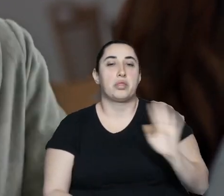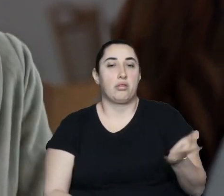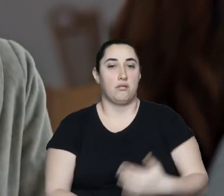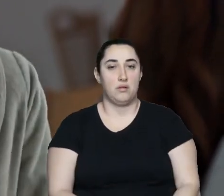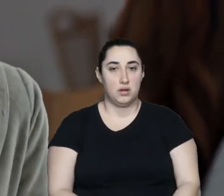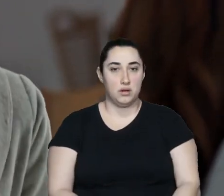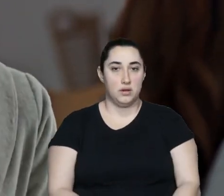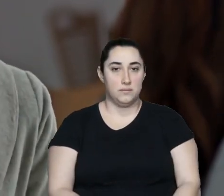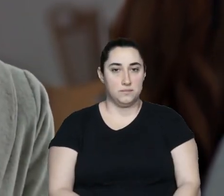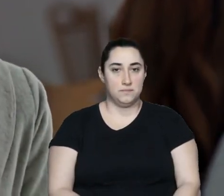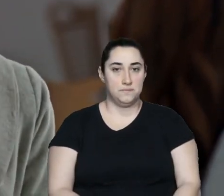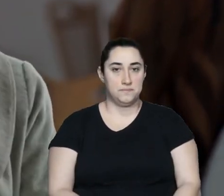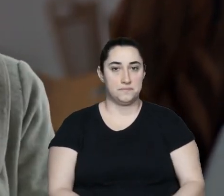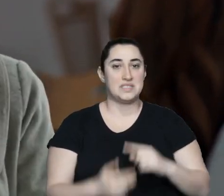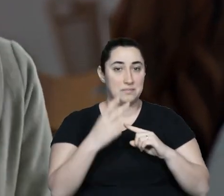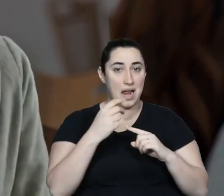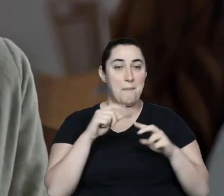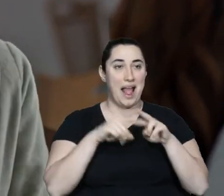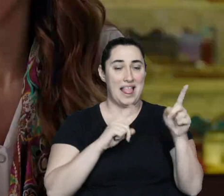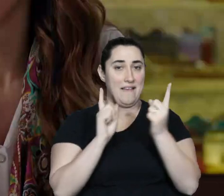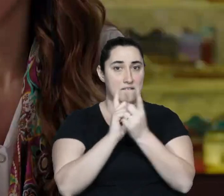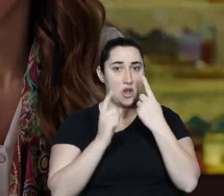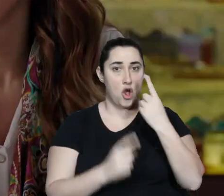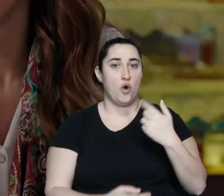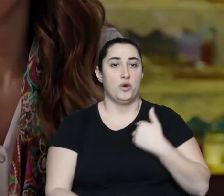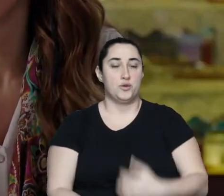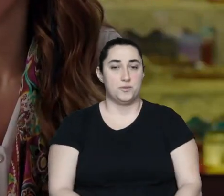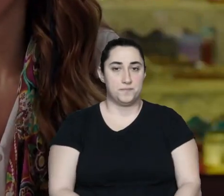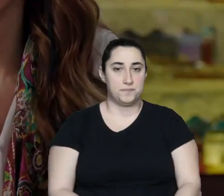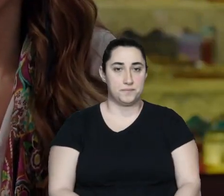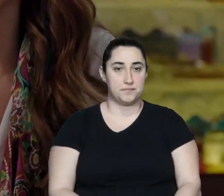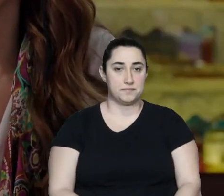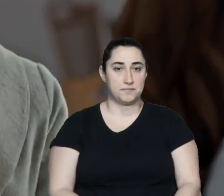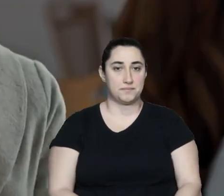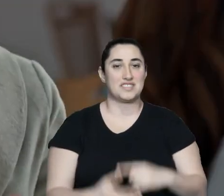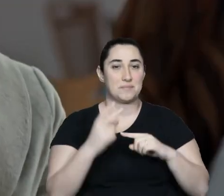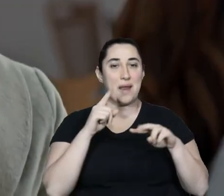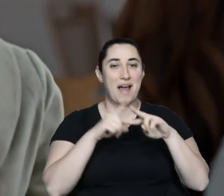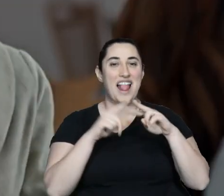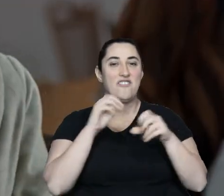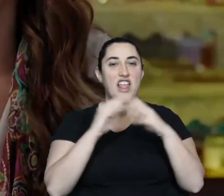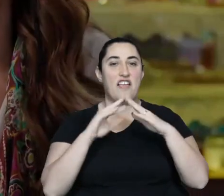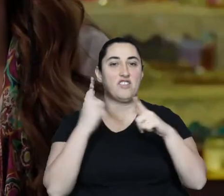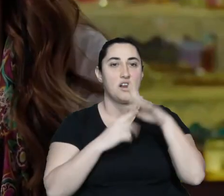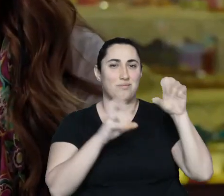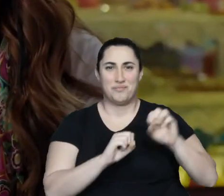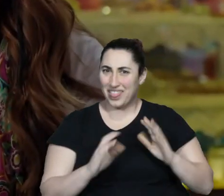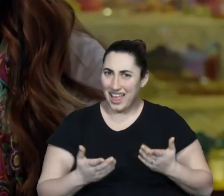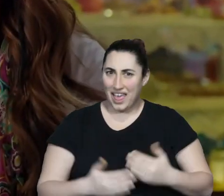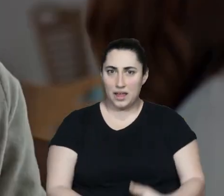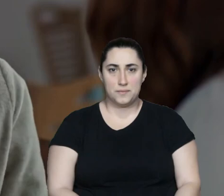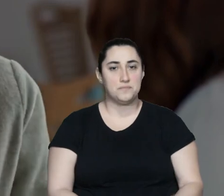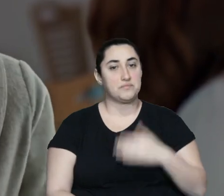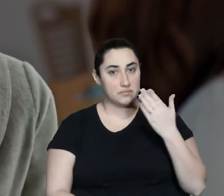İbrahim de Alev'i gördüm. İbrahim Alev'e ev tutmuş. Ne?